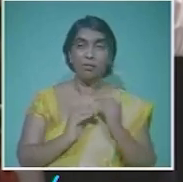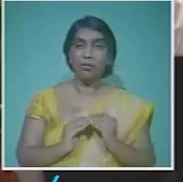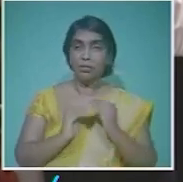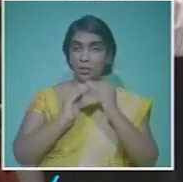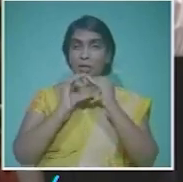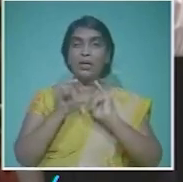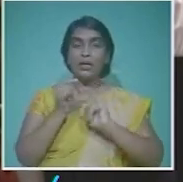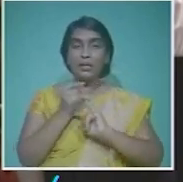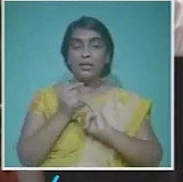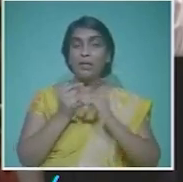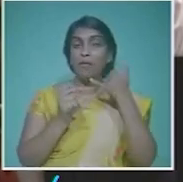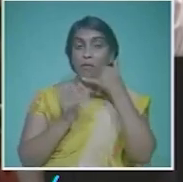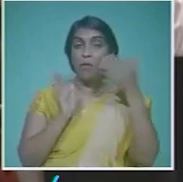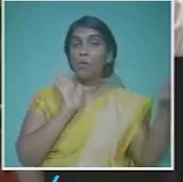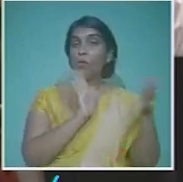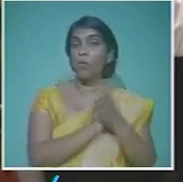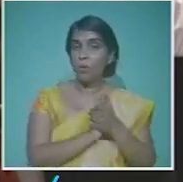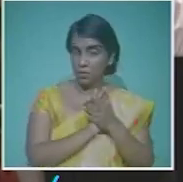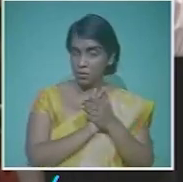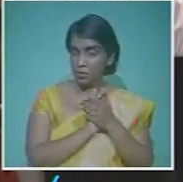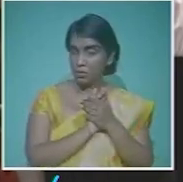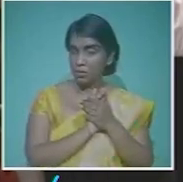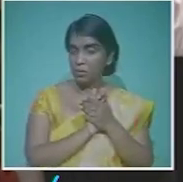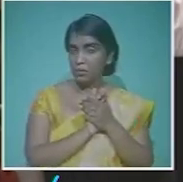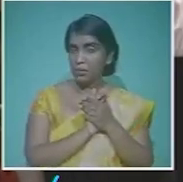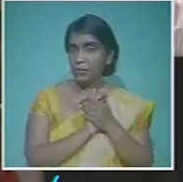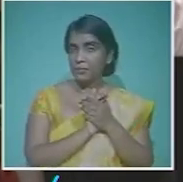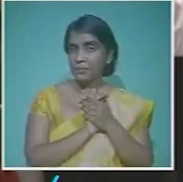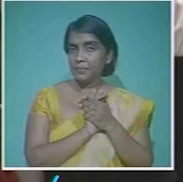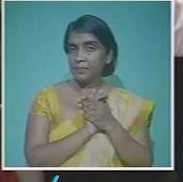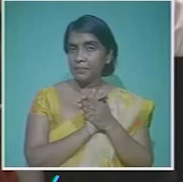සැම්සන් සමාගමක එකතු වෙලා